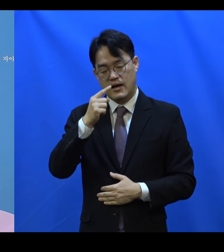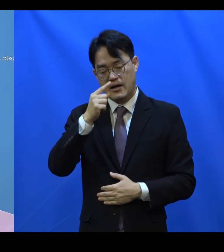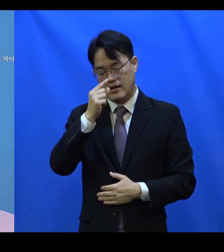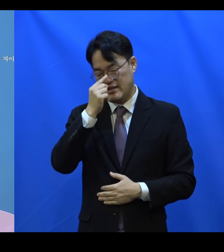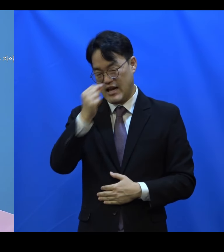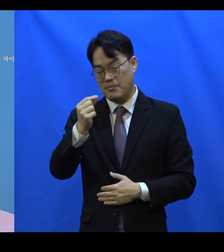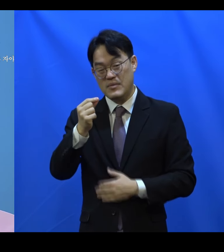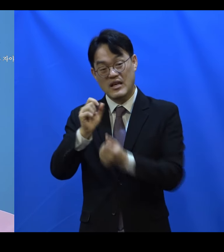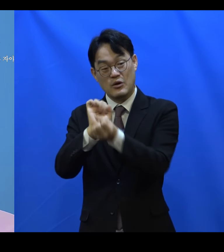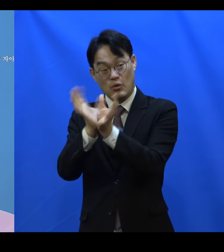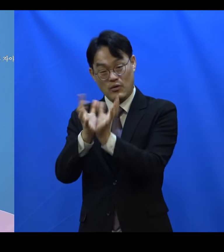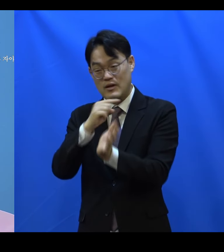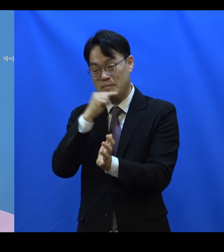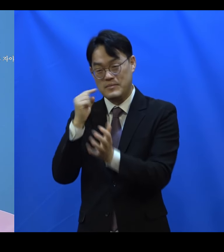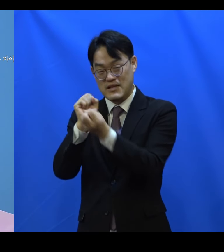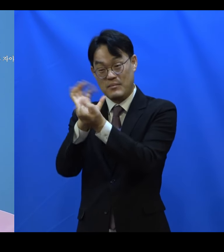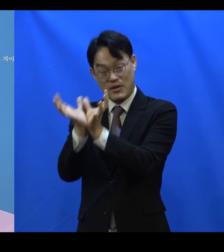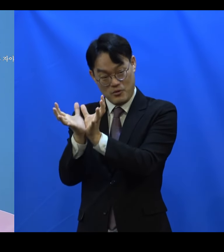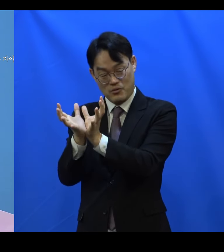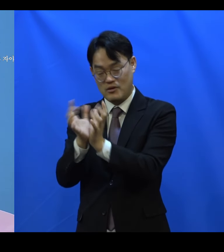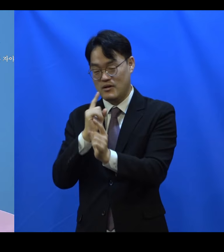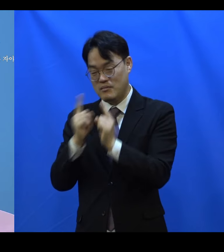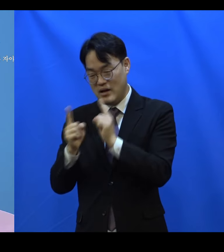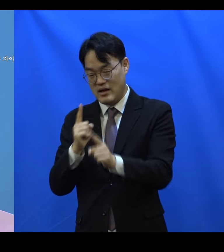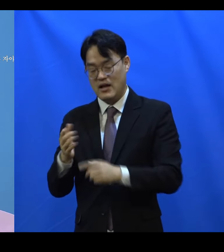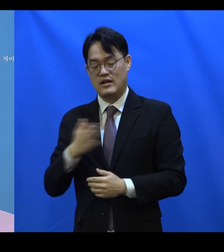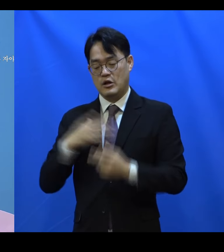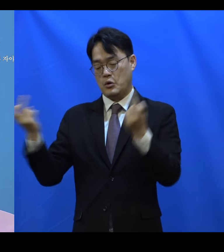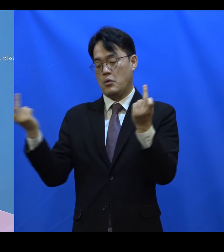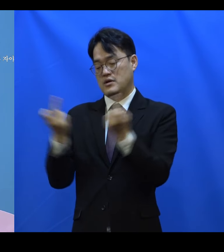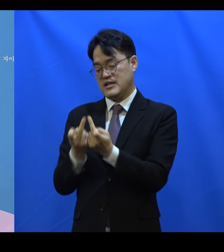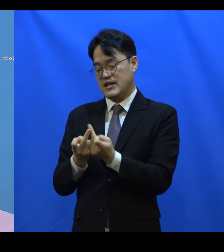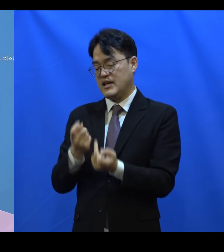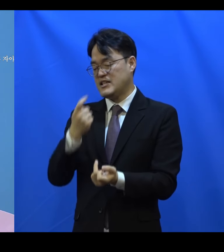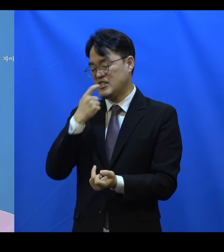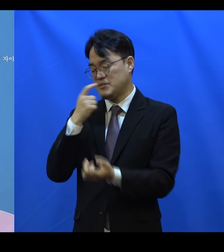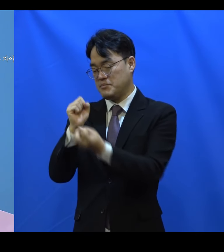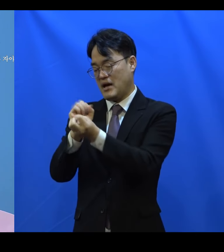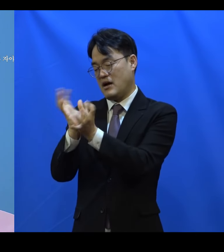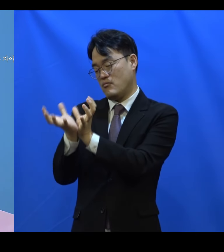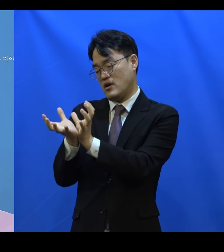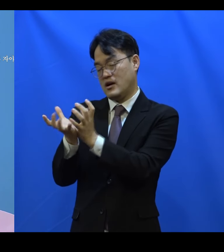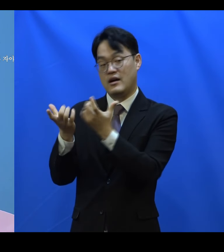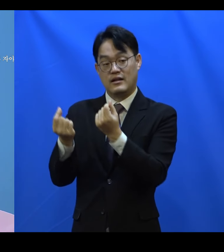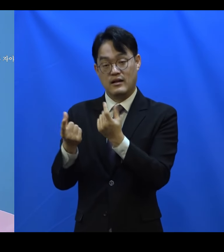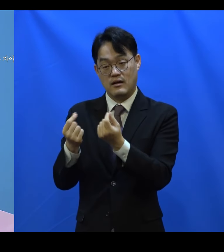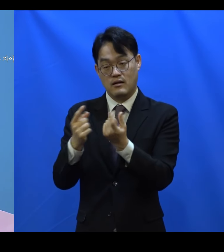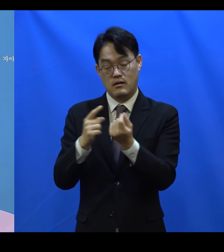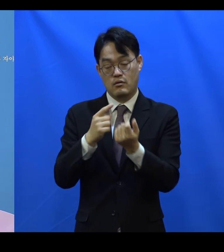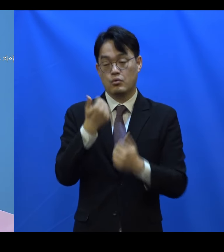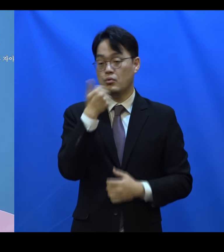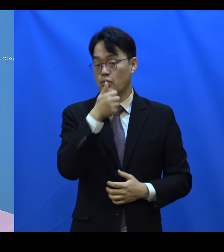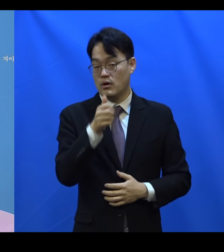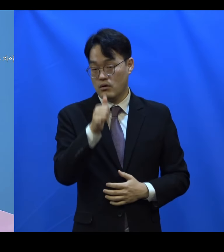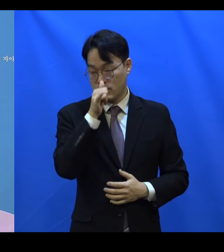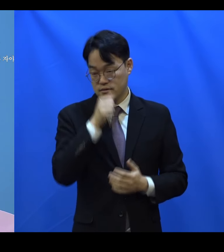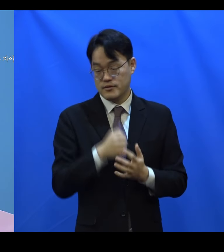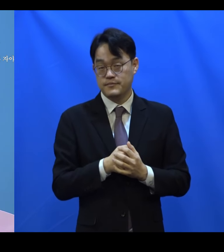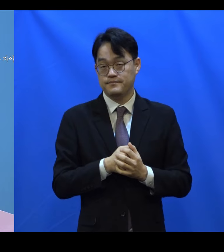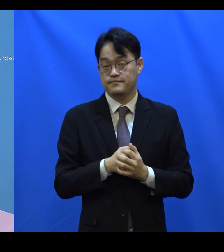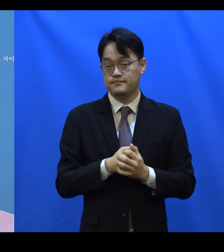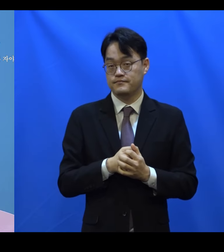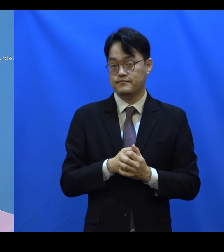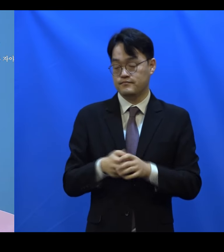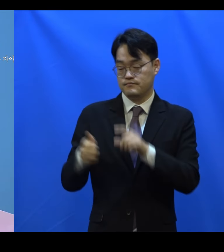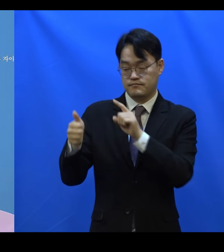것처럼 들려서 좀 이상하게 들릴 수 있습니다. 이제 그러나 이걸 그리스도에게 적용하면 조금 더 어색하지 않습니다.